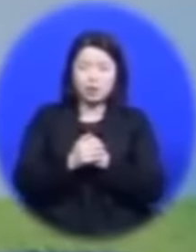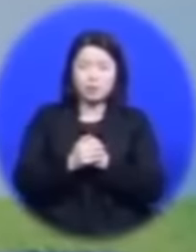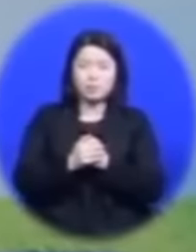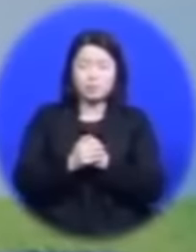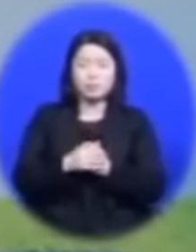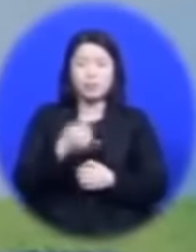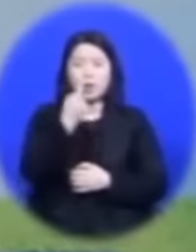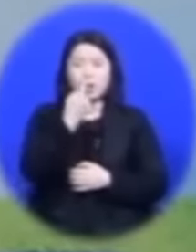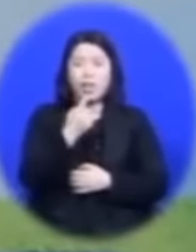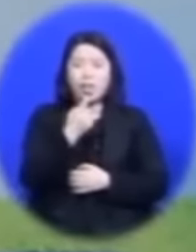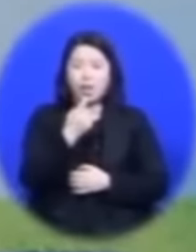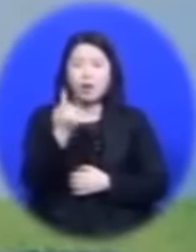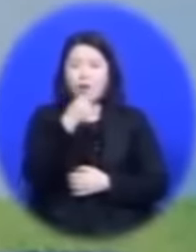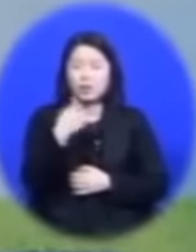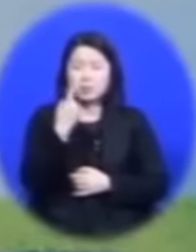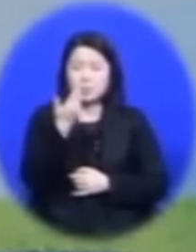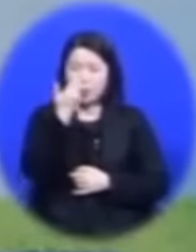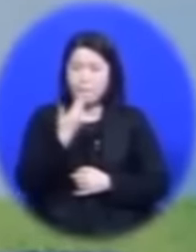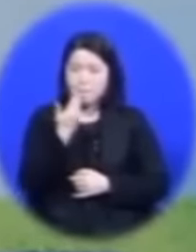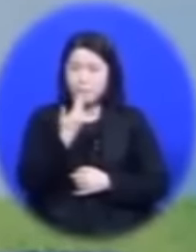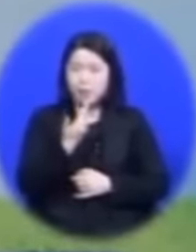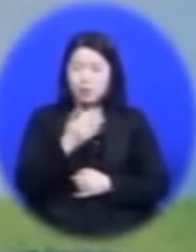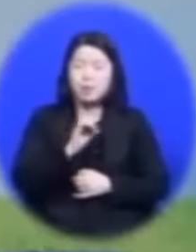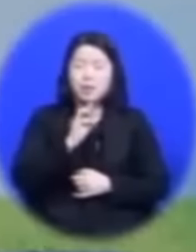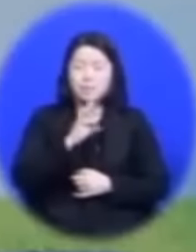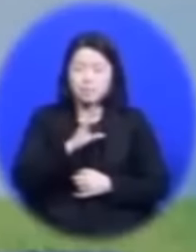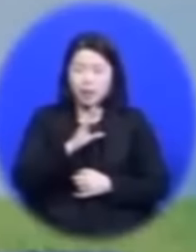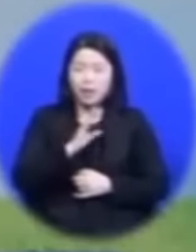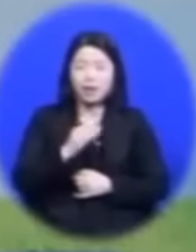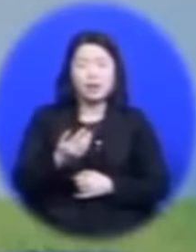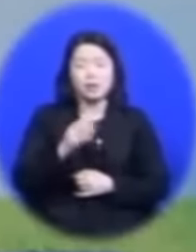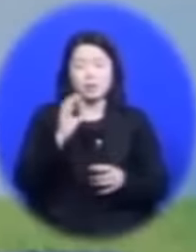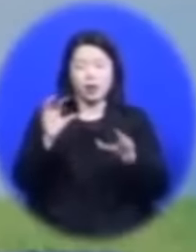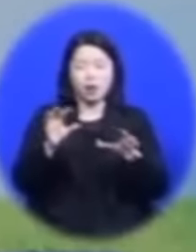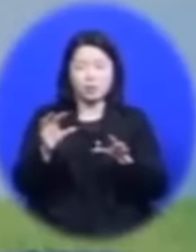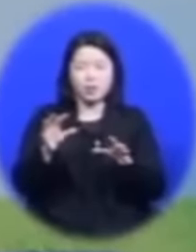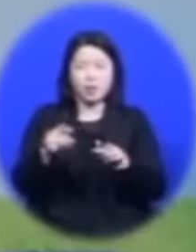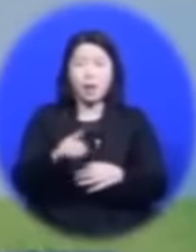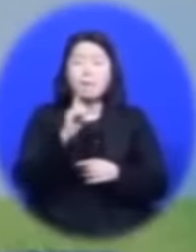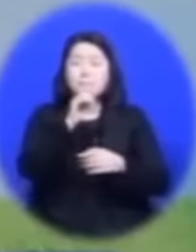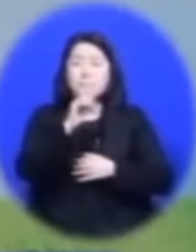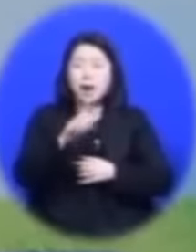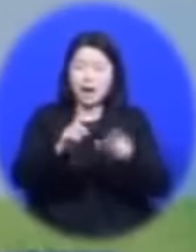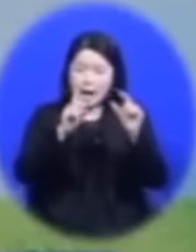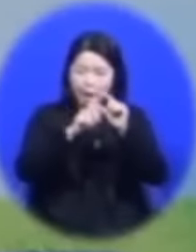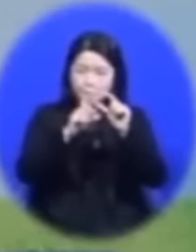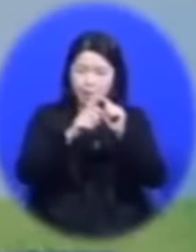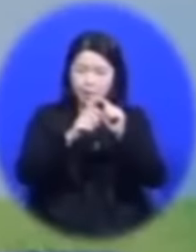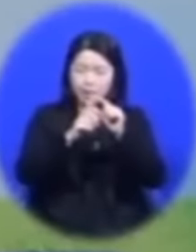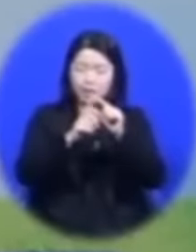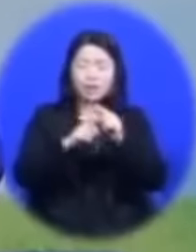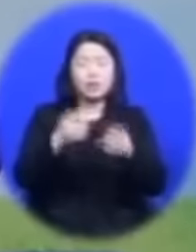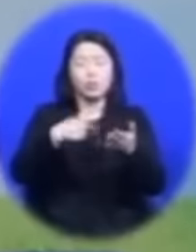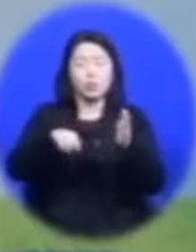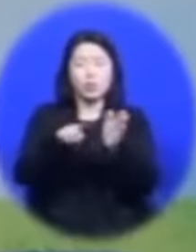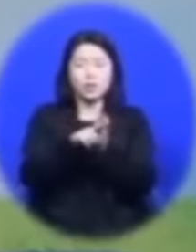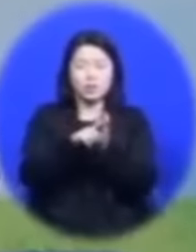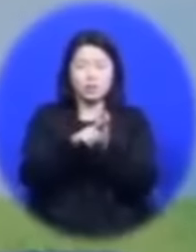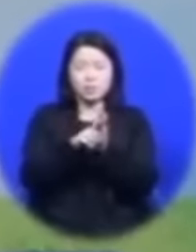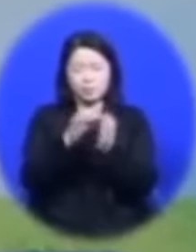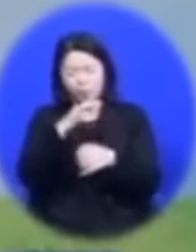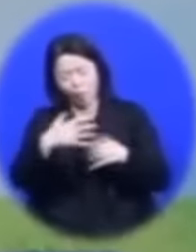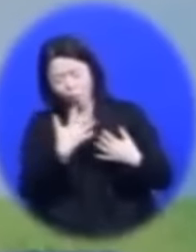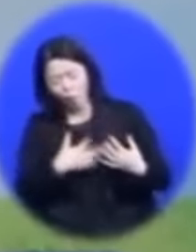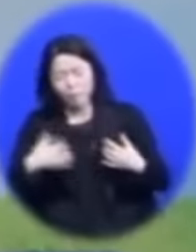혀나 입술 절반만 감각이 있기 때문에 말 한마디 하려면 온몸을 비틀어서 등에 땀이